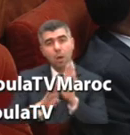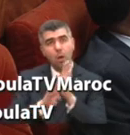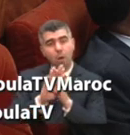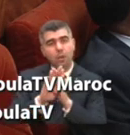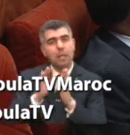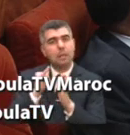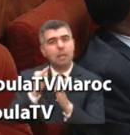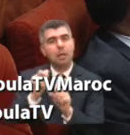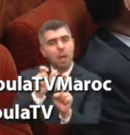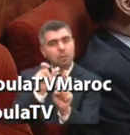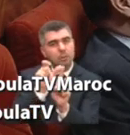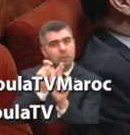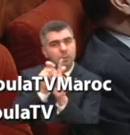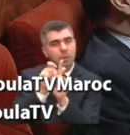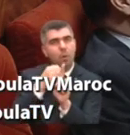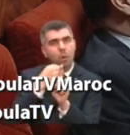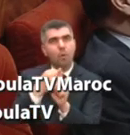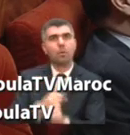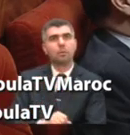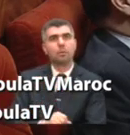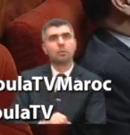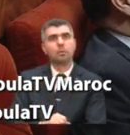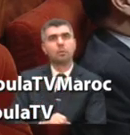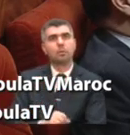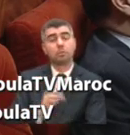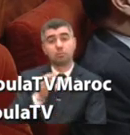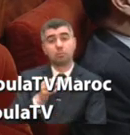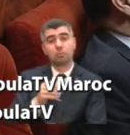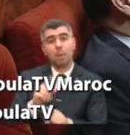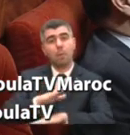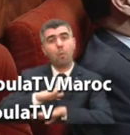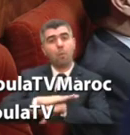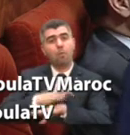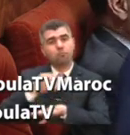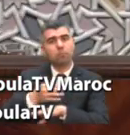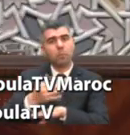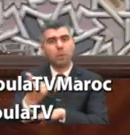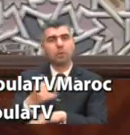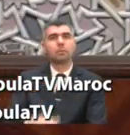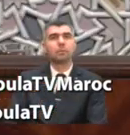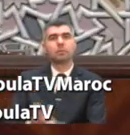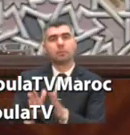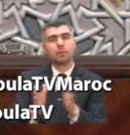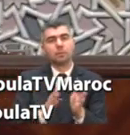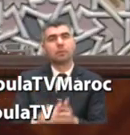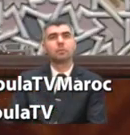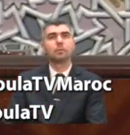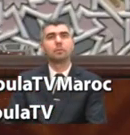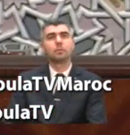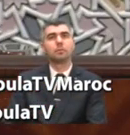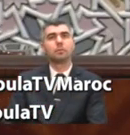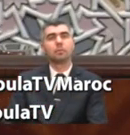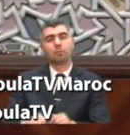التوصيات، وأؤكد مرة أخرى أن مستوى التنفيذ مستوى محترم. كلمة الفريق